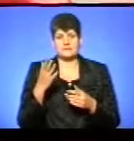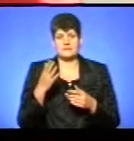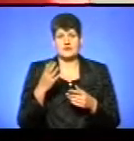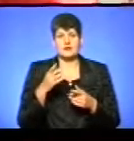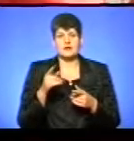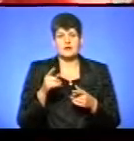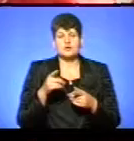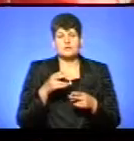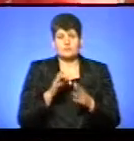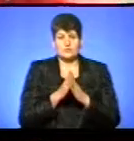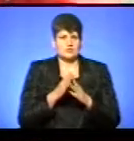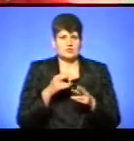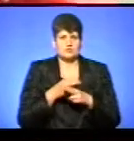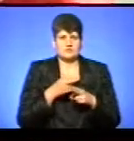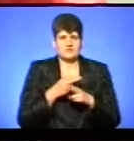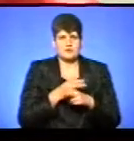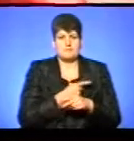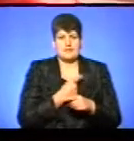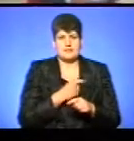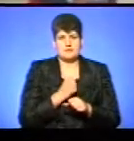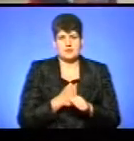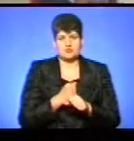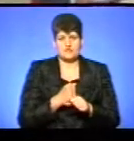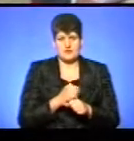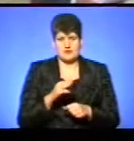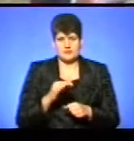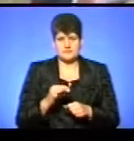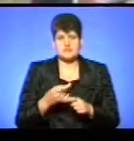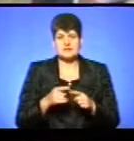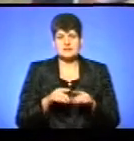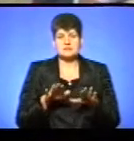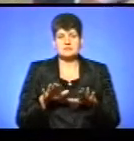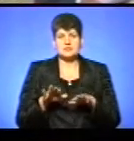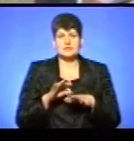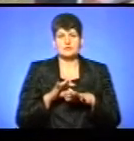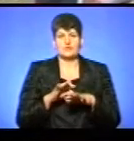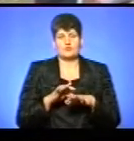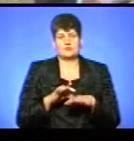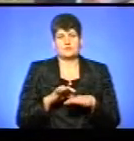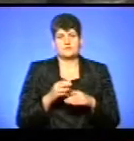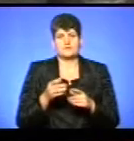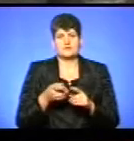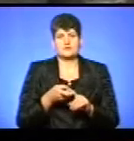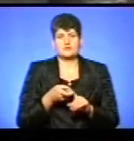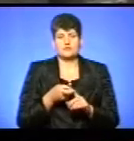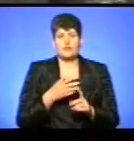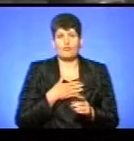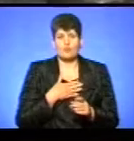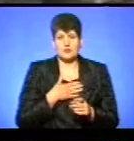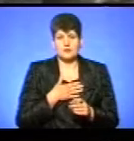щоб той не заважав медикам працювати. Це місце, де проколюємо зв'язку. В